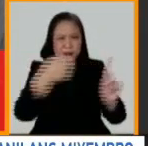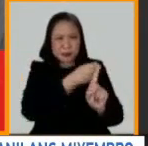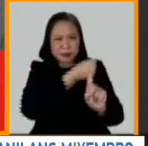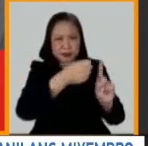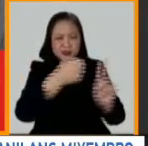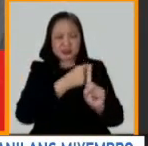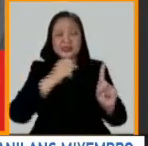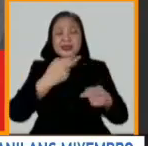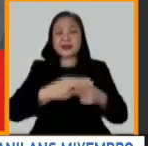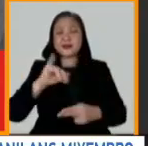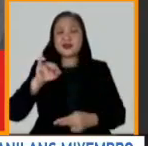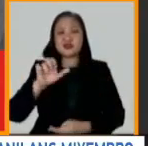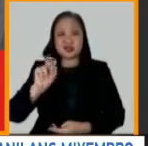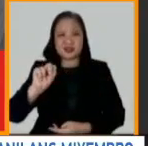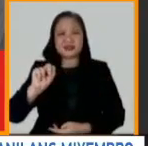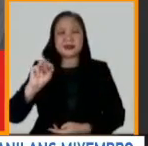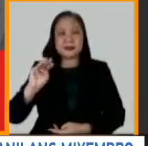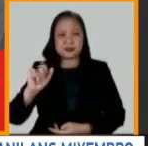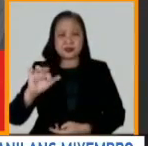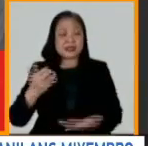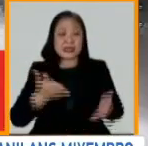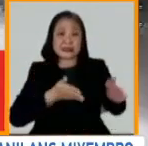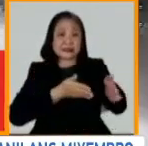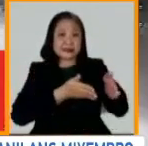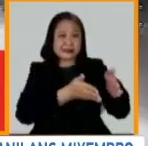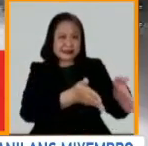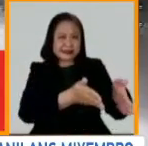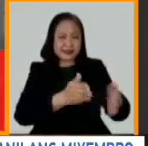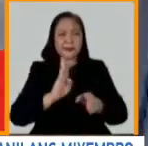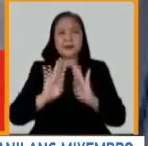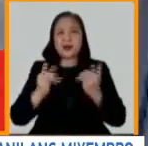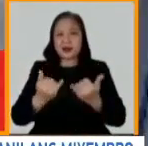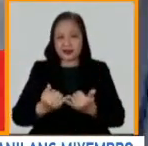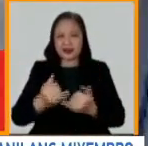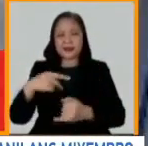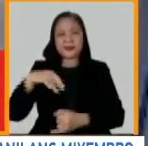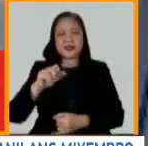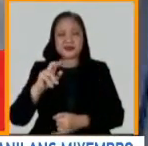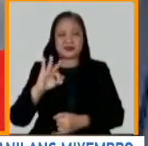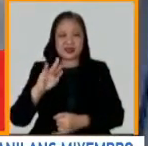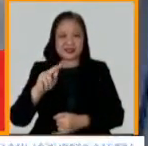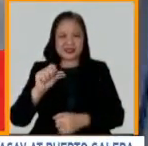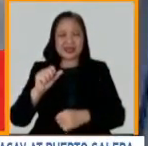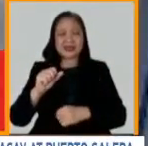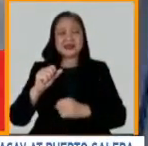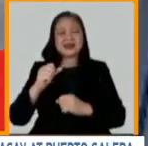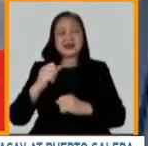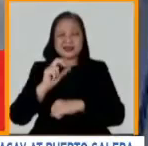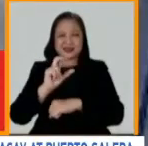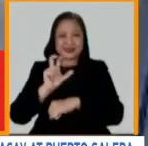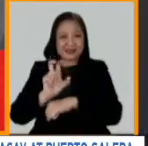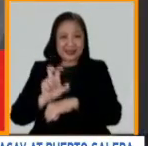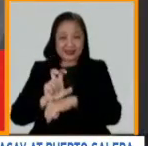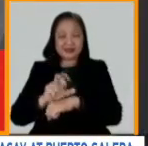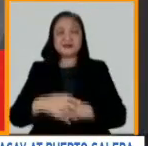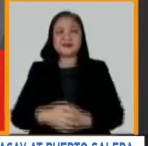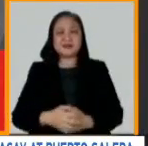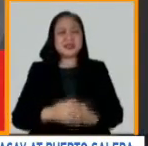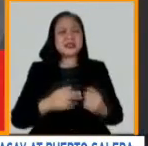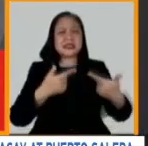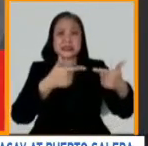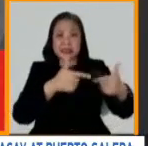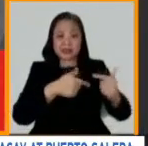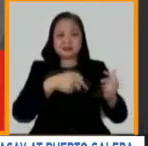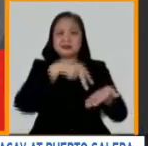sa isang eskinita sa Barangay Peña Francia, Naga City sa Camarines Sur. Nakatayo si Mentor sa may gate ng isang bahay nang dumating